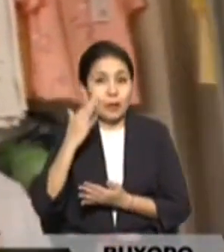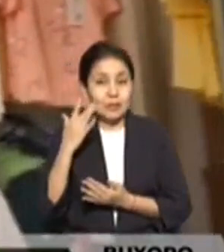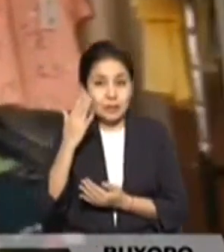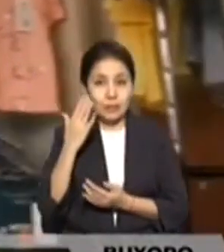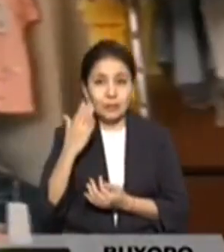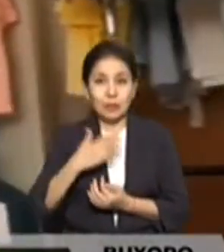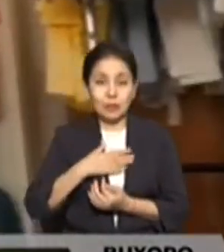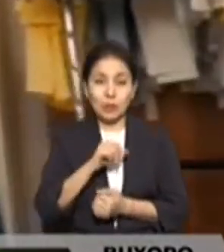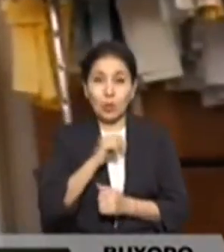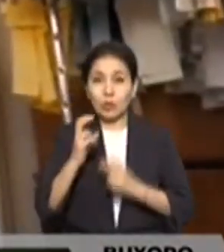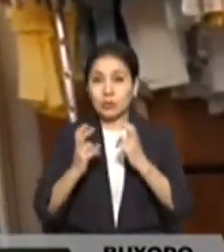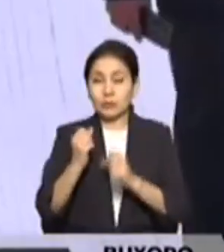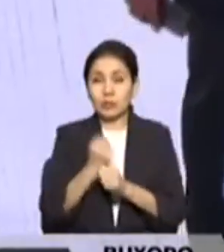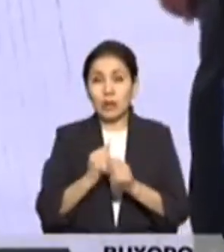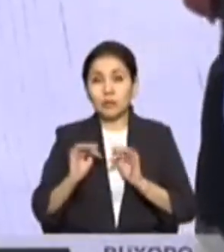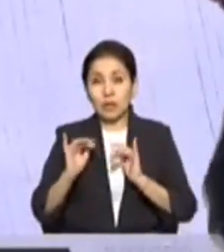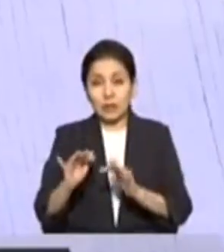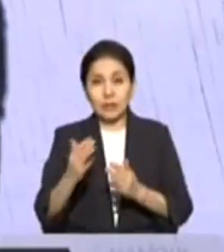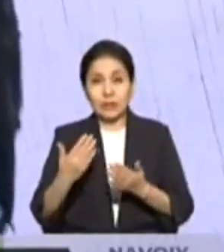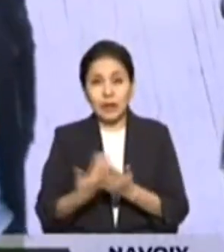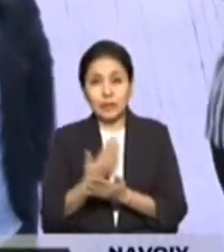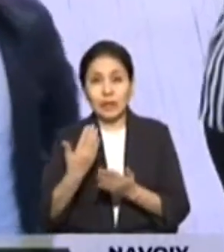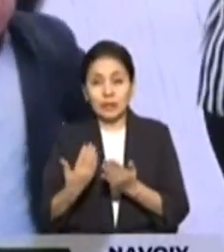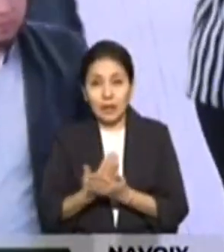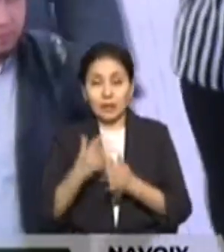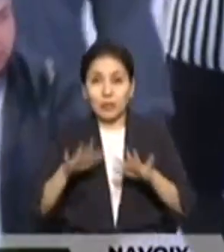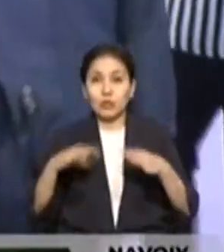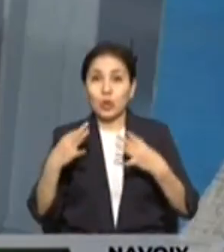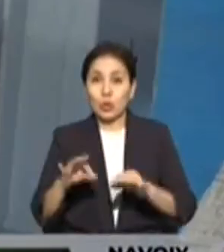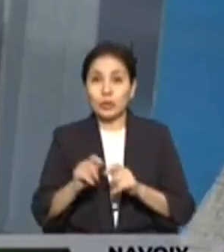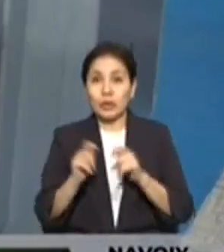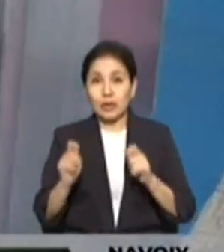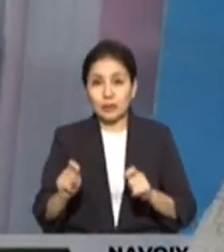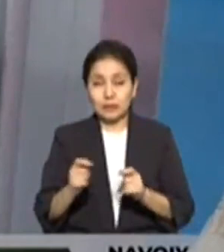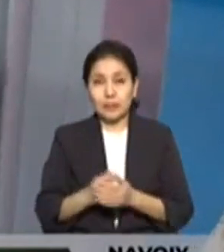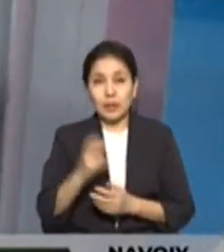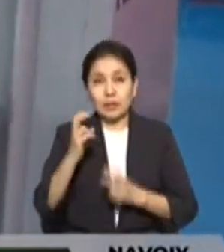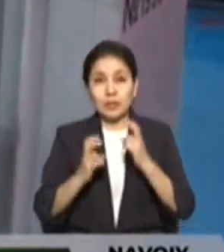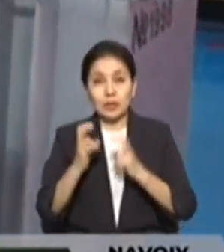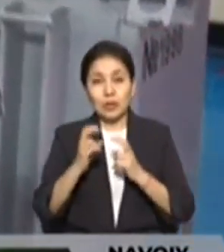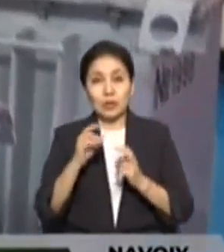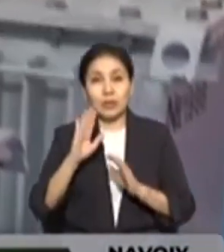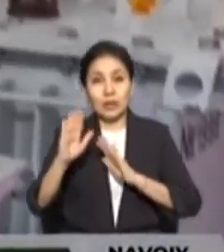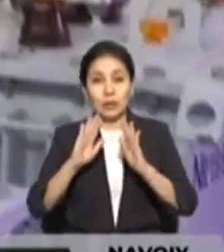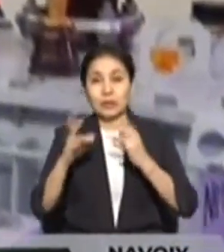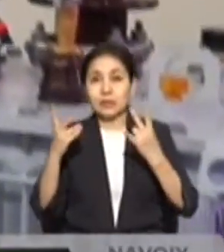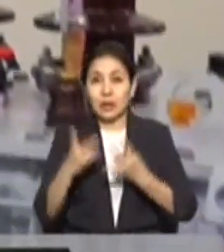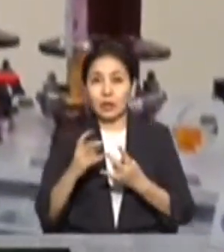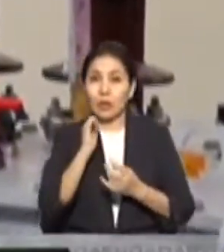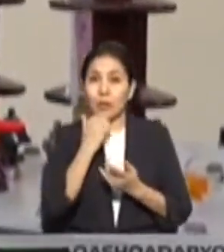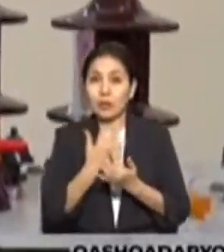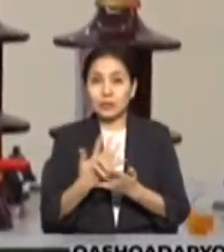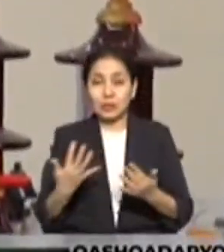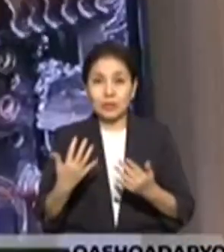maqsadimiz biz o'zimizning ishlab chiqarish yanada kengaytirib, yangidan yangi bo'sh o'rinlarni yaratish. Sanoat yarmarkasi barcha zarur mahsulotlarni o'z